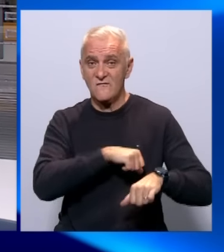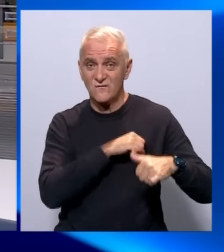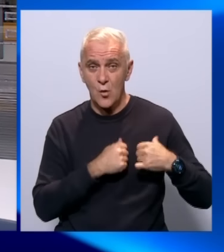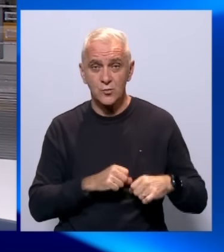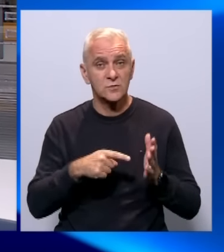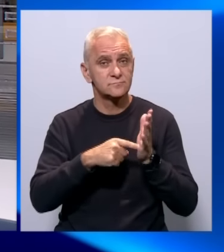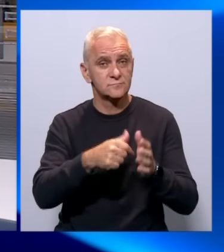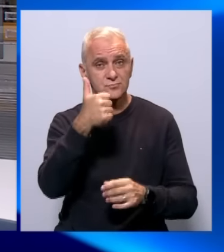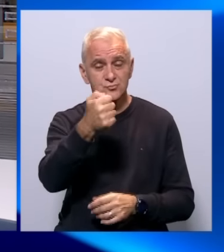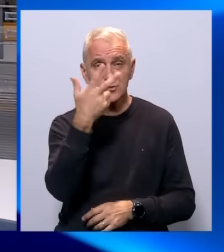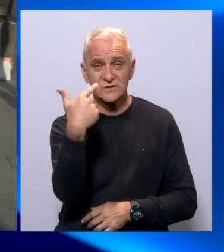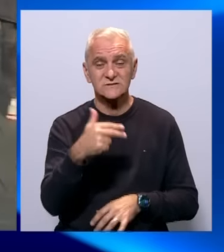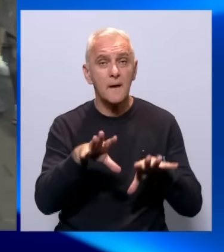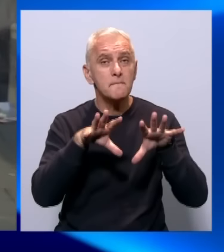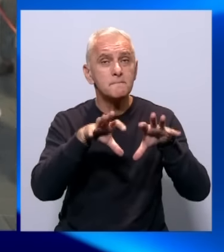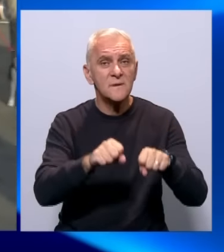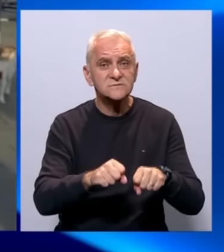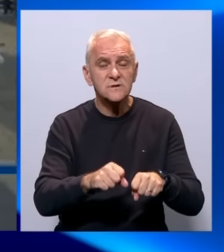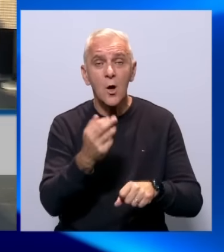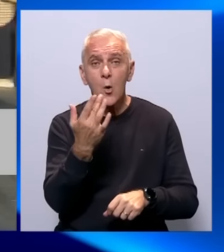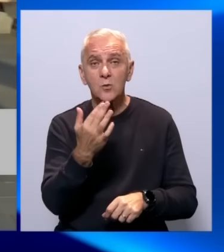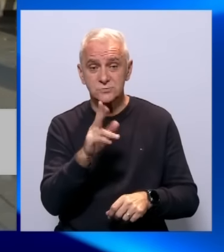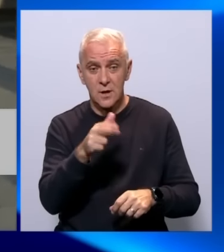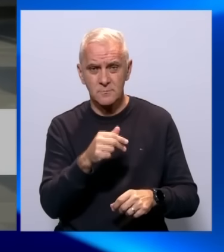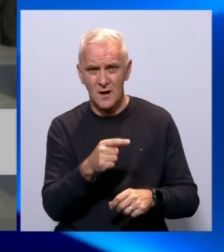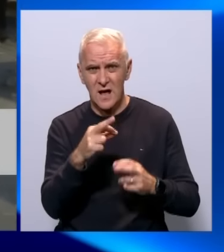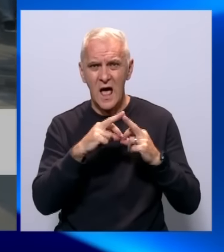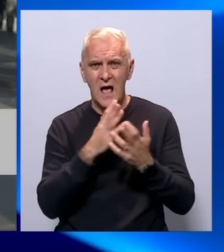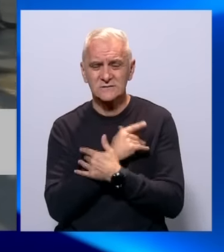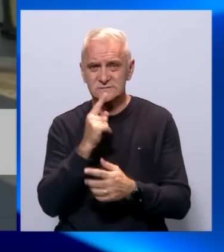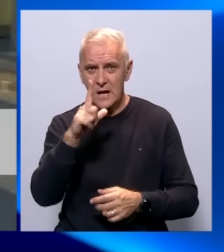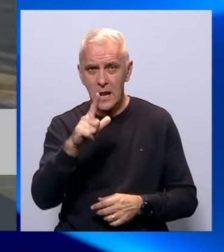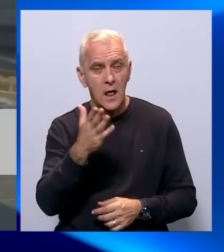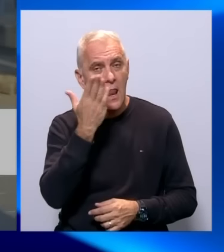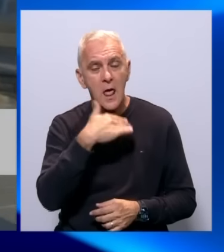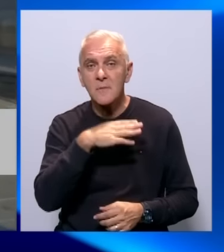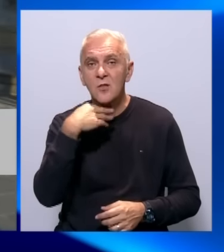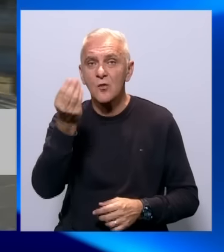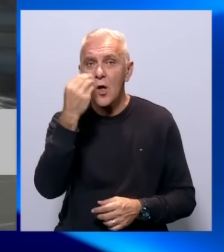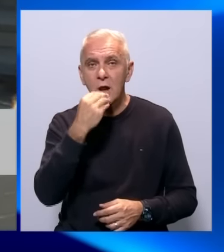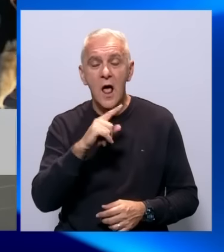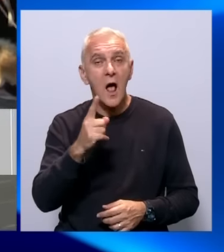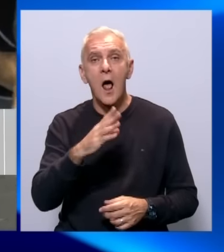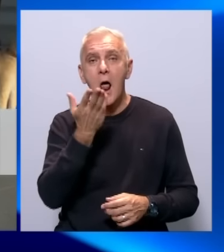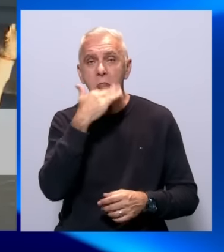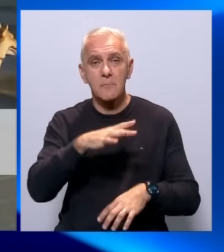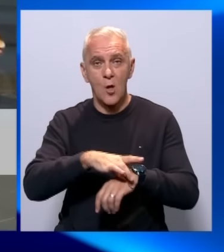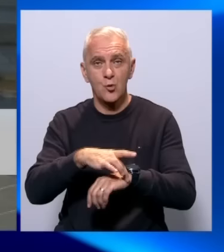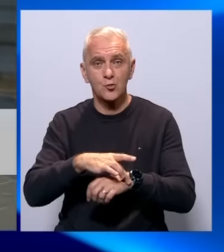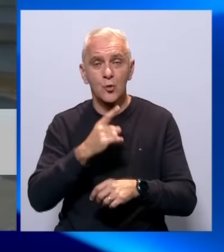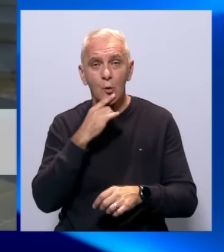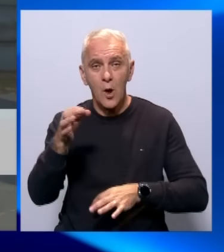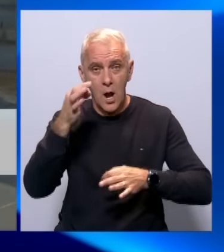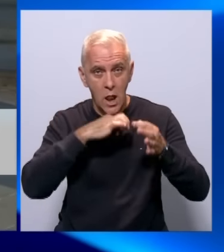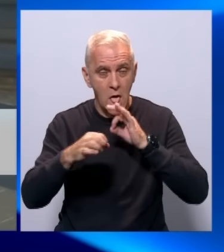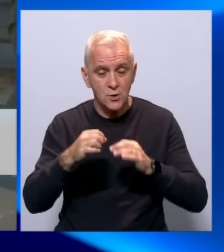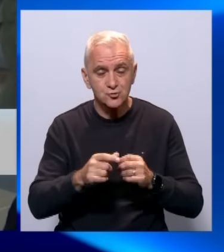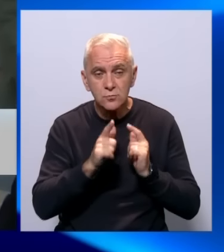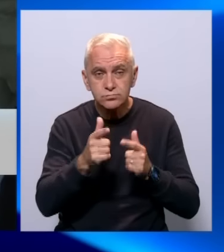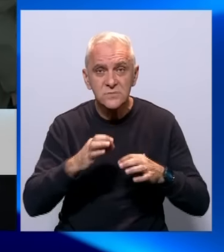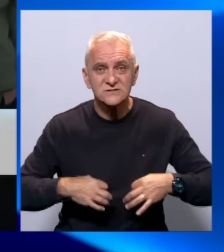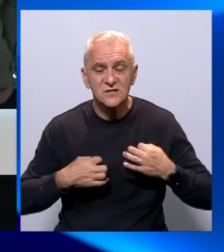su istakli da 130 pasa koliko se nalazi u azilu nema dovoljno hrane, a ni veterinara koji bi ih liječio i pružio